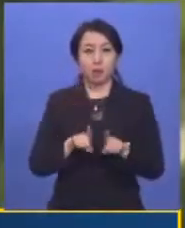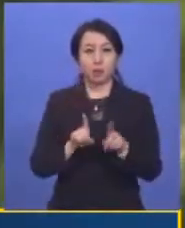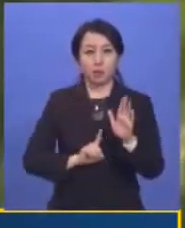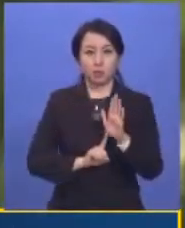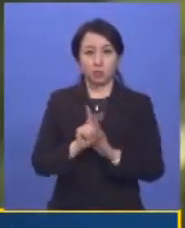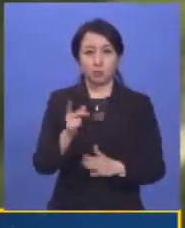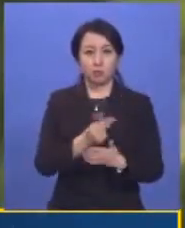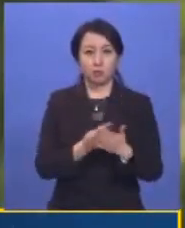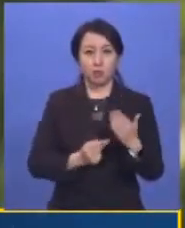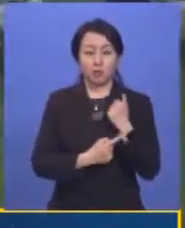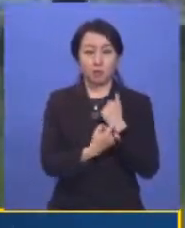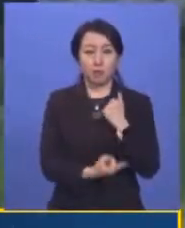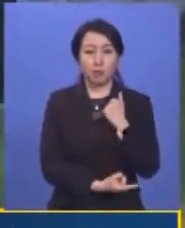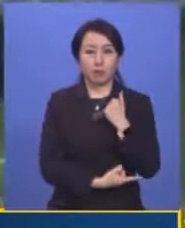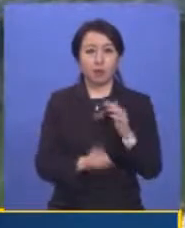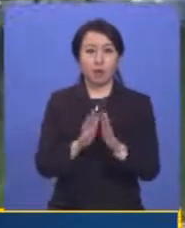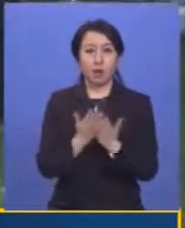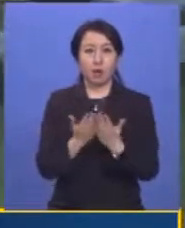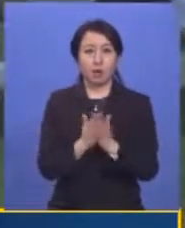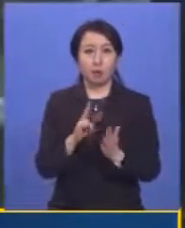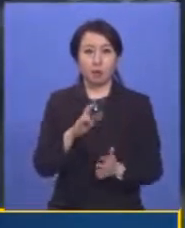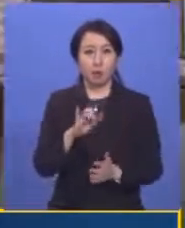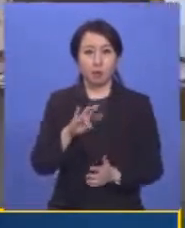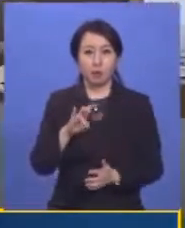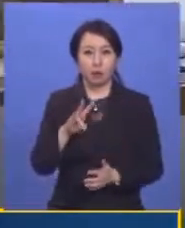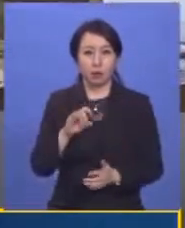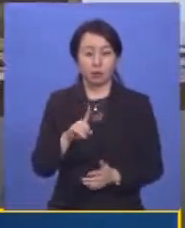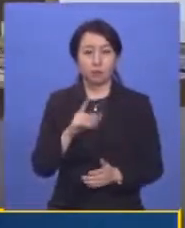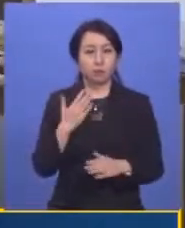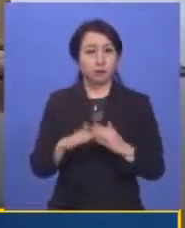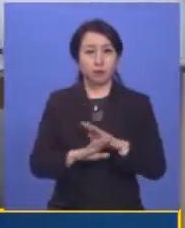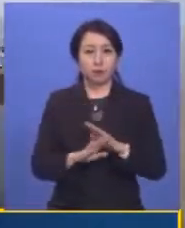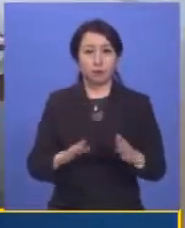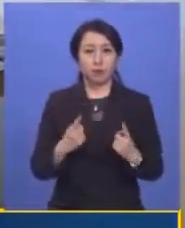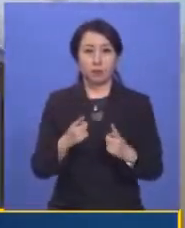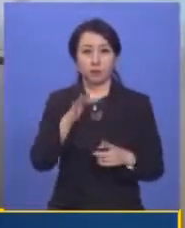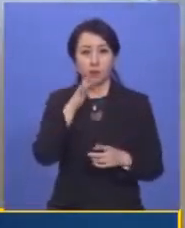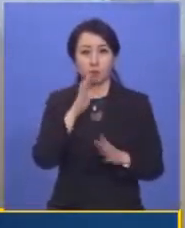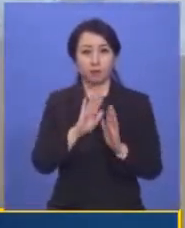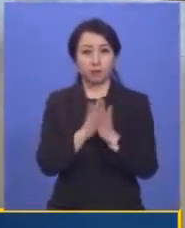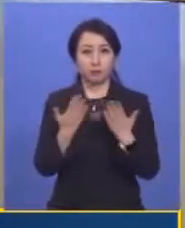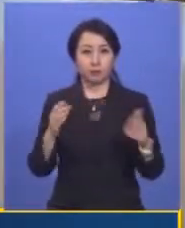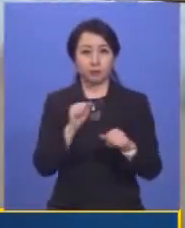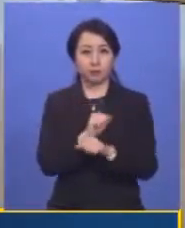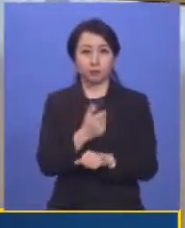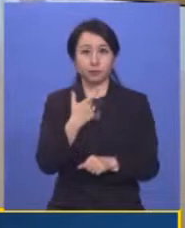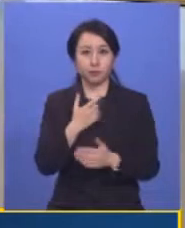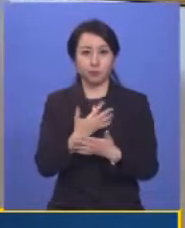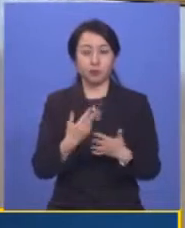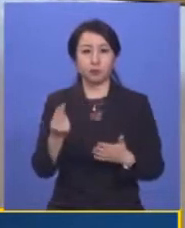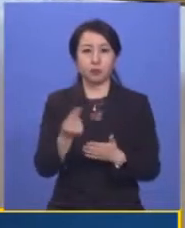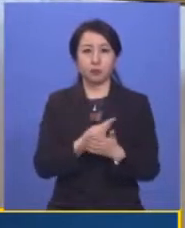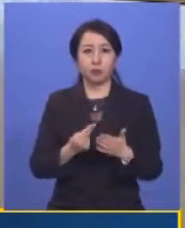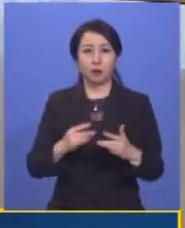также начал писать свой последний роман племя младое но не закончил его в настоящее время в музее хранятся личные